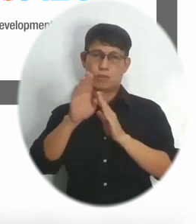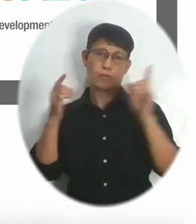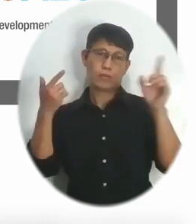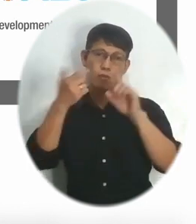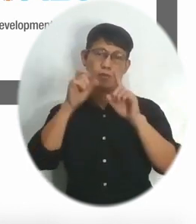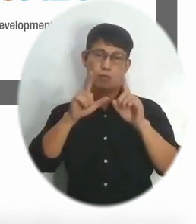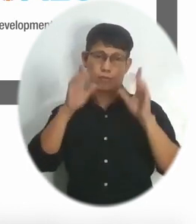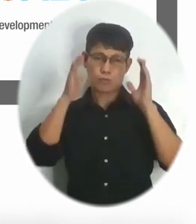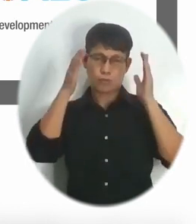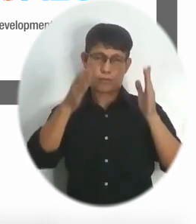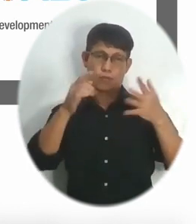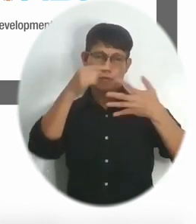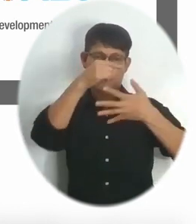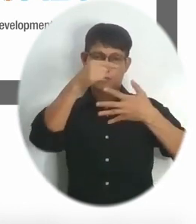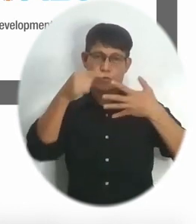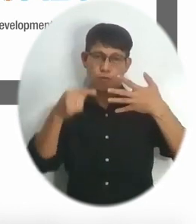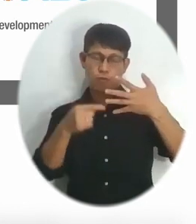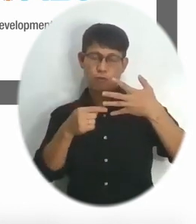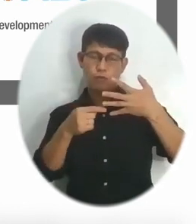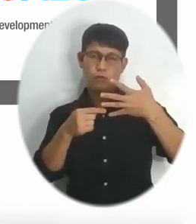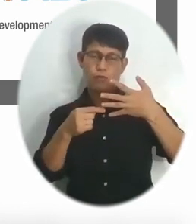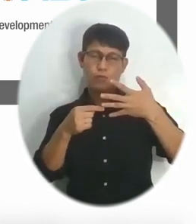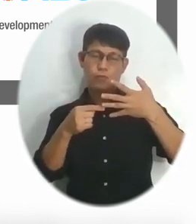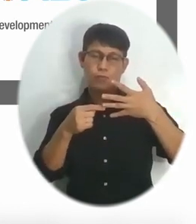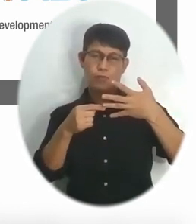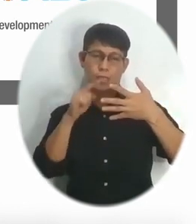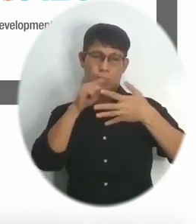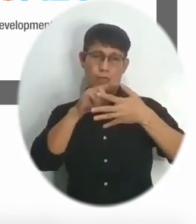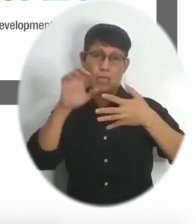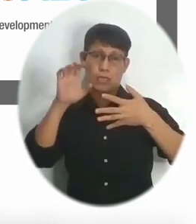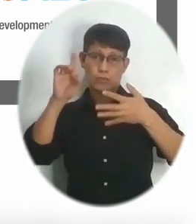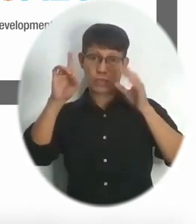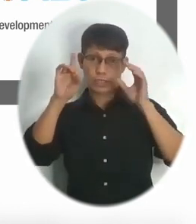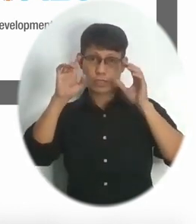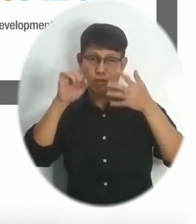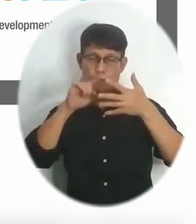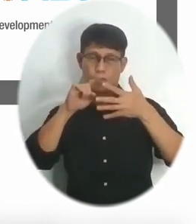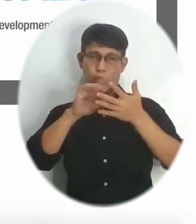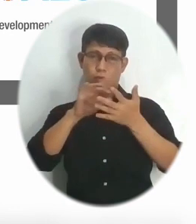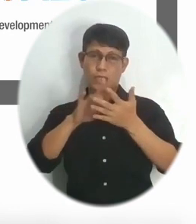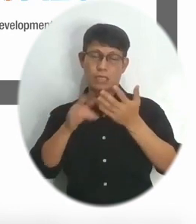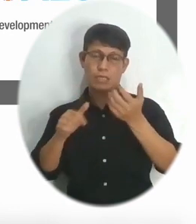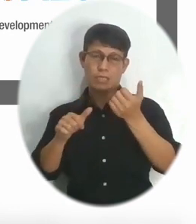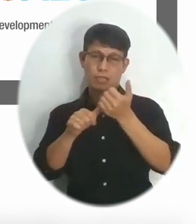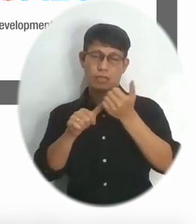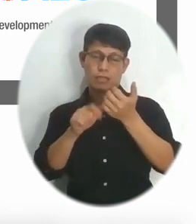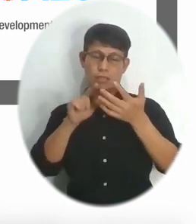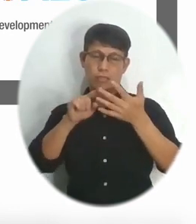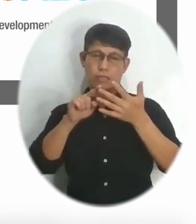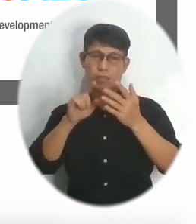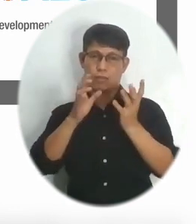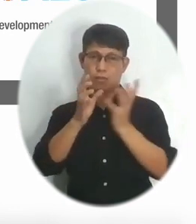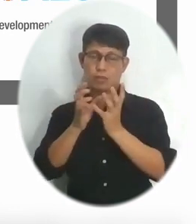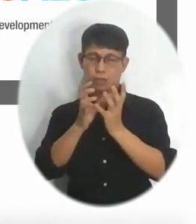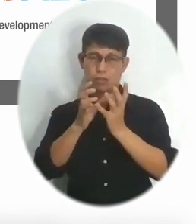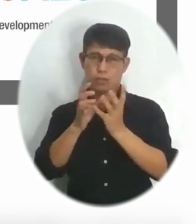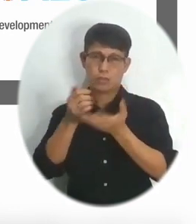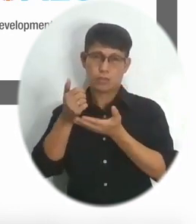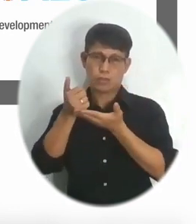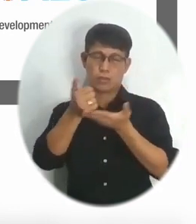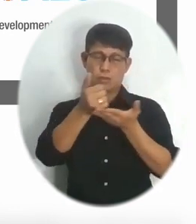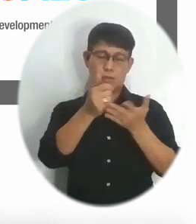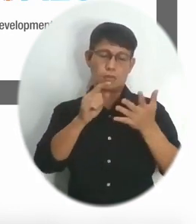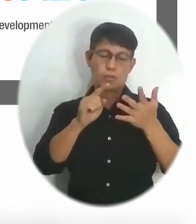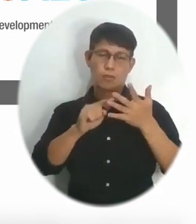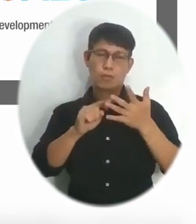Sustainable Development Goals, focusing on the following areas: education, medical assistance,